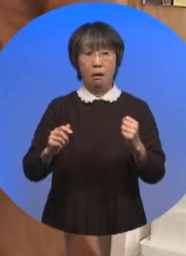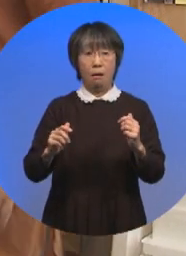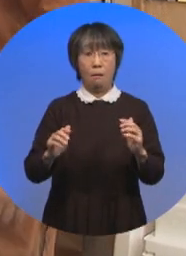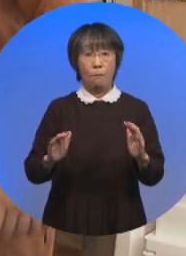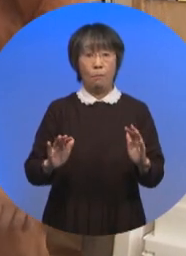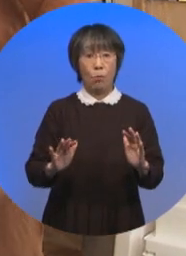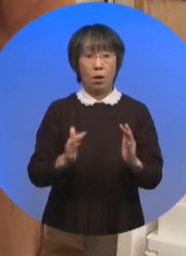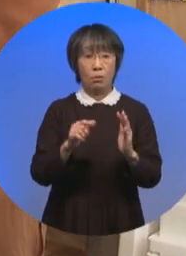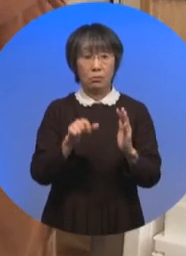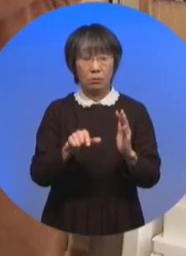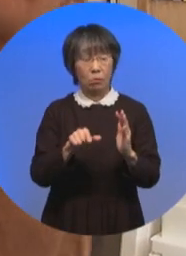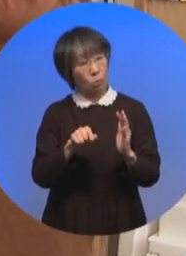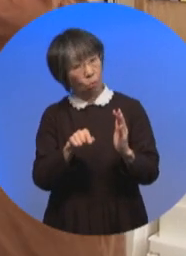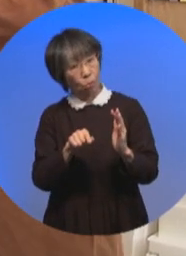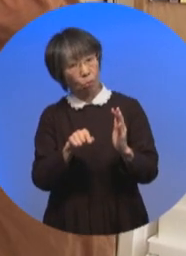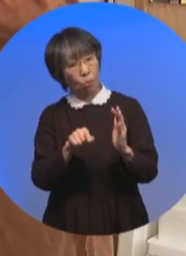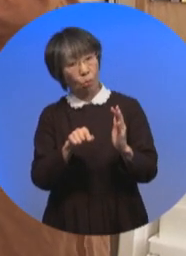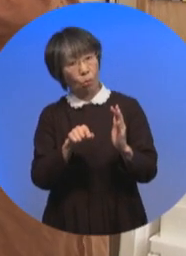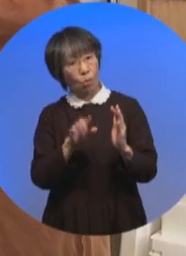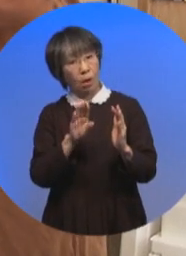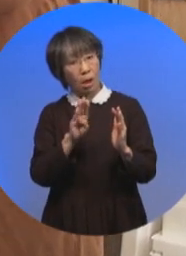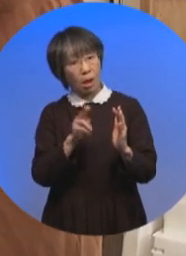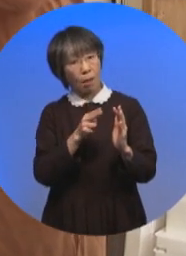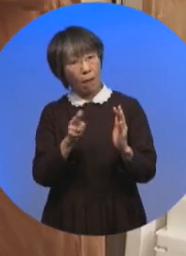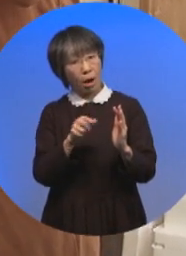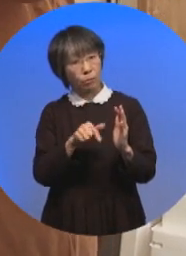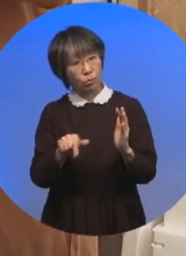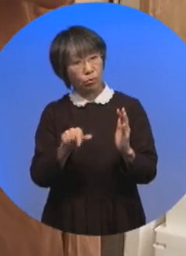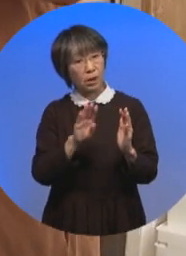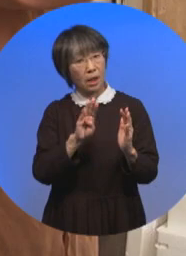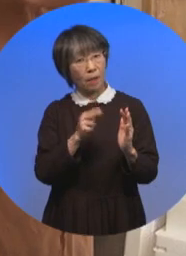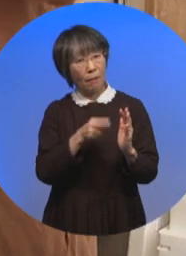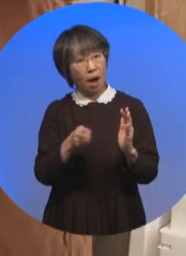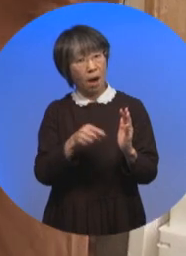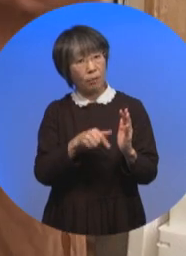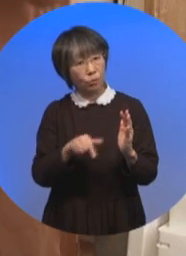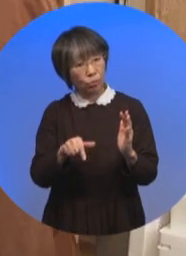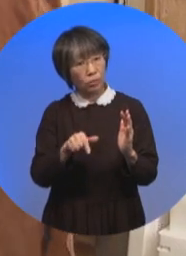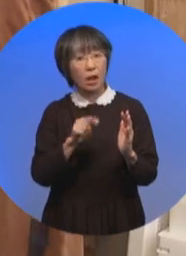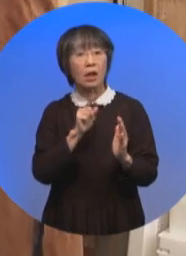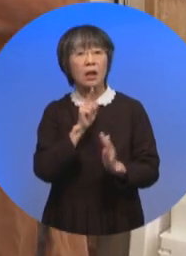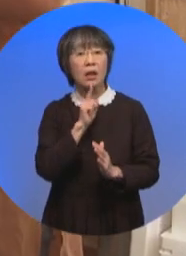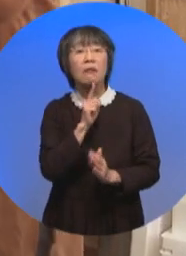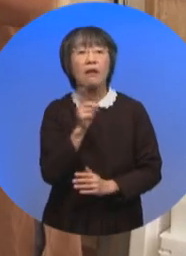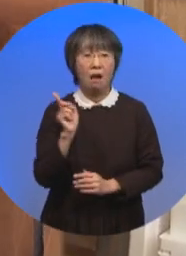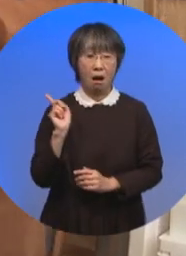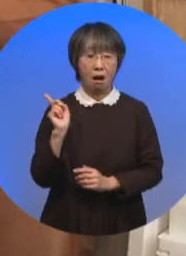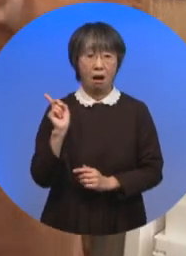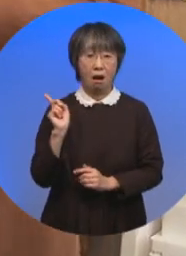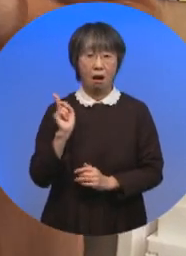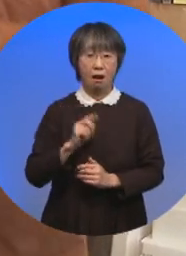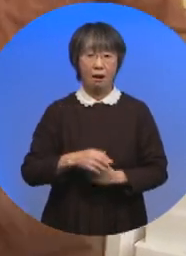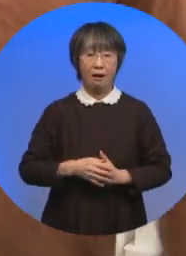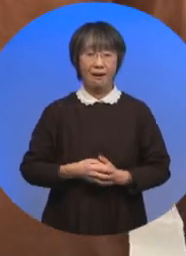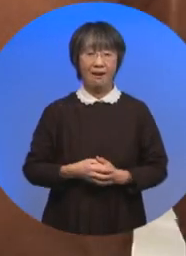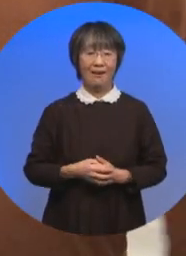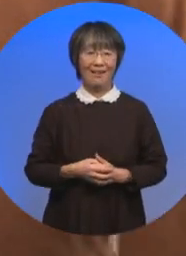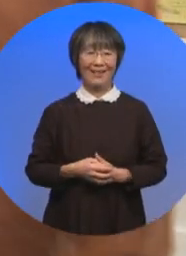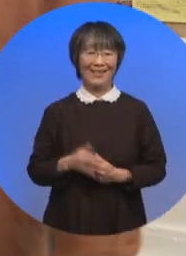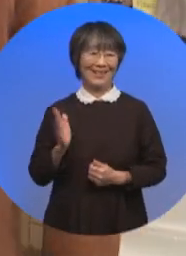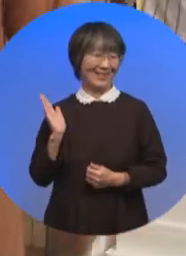いや僕働いてましたドワーってなって盛り上がってったところにいきなり僕謎ですよ久々の再会でケバブケバブ